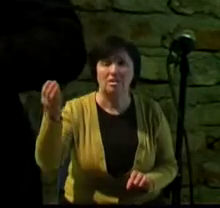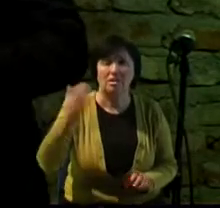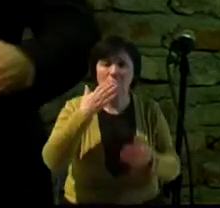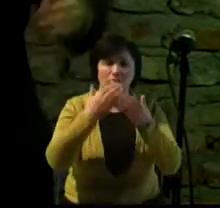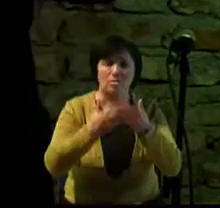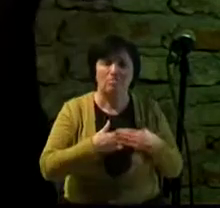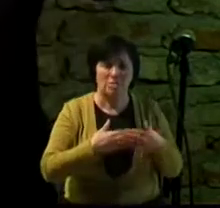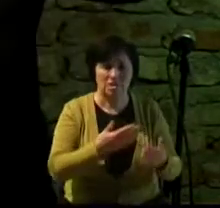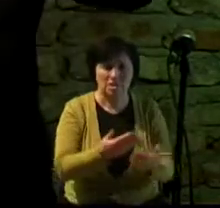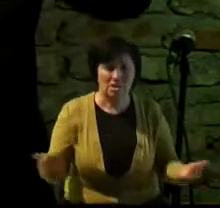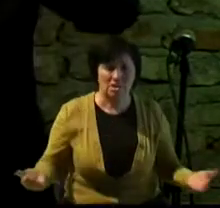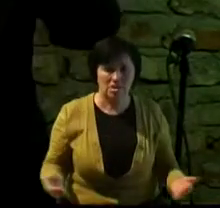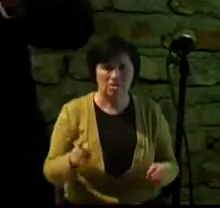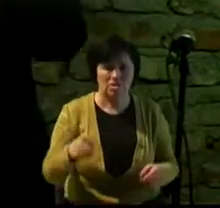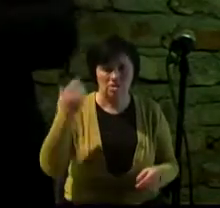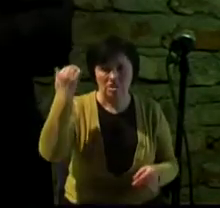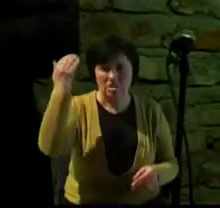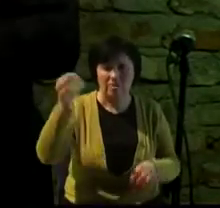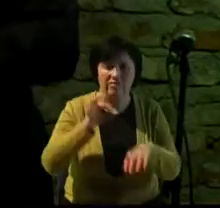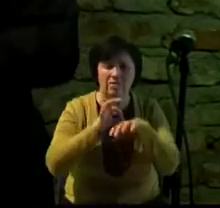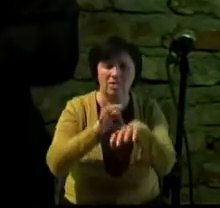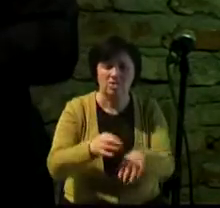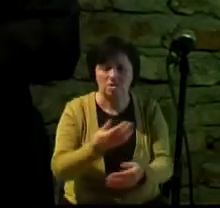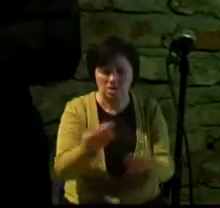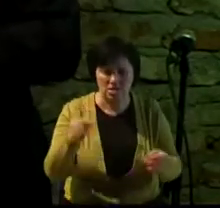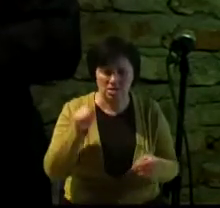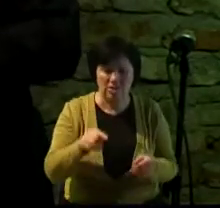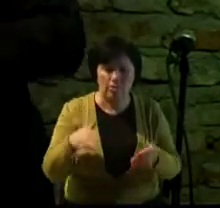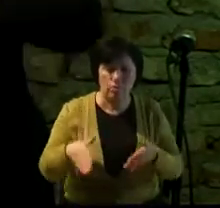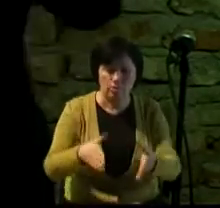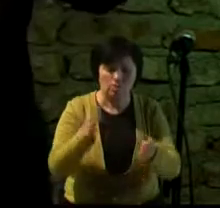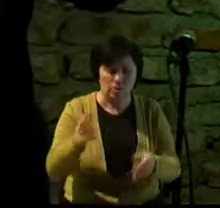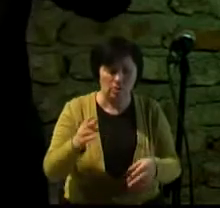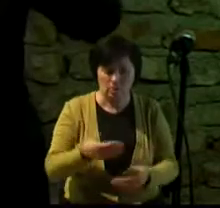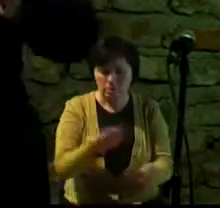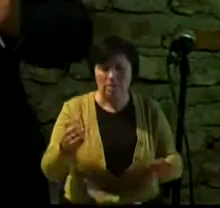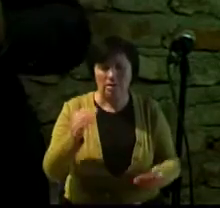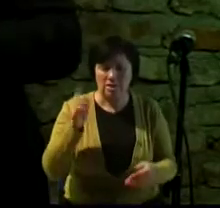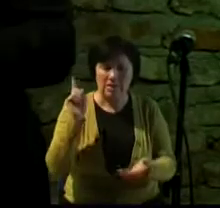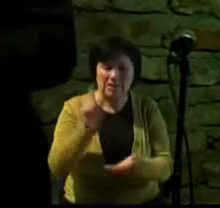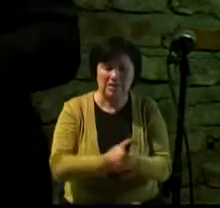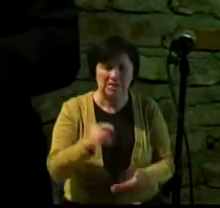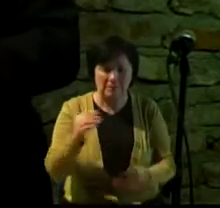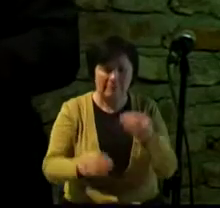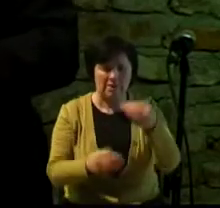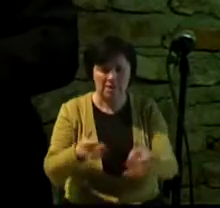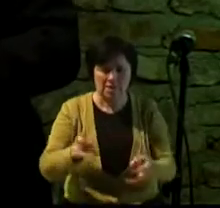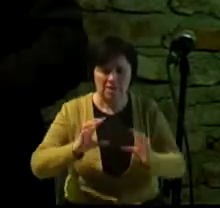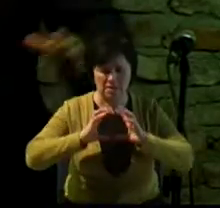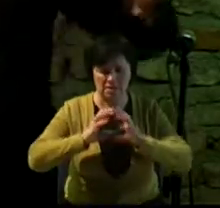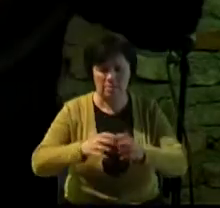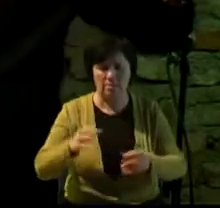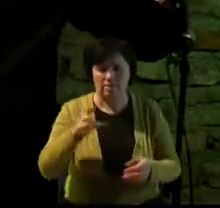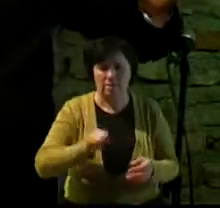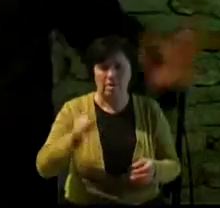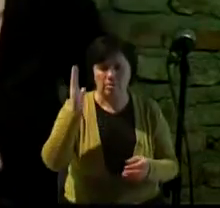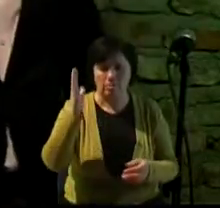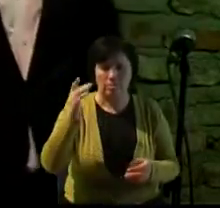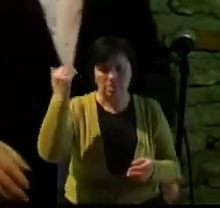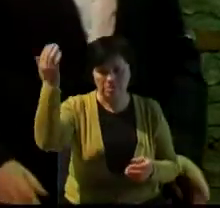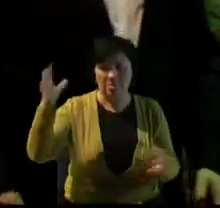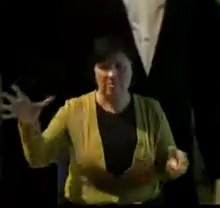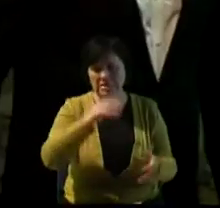это чувствовать, мы можем это меньше чувствовать, но Слово Божие говорит, что Он